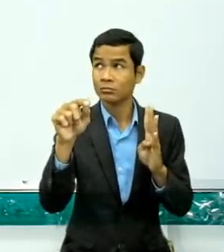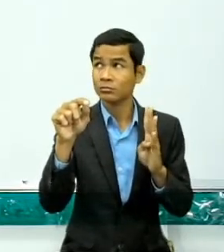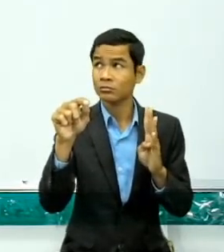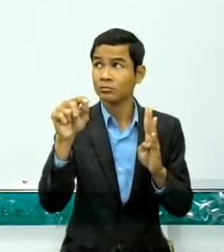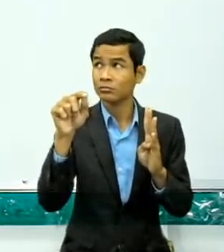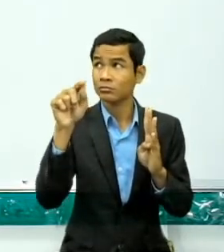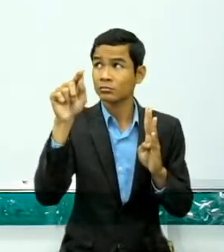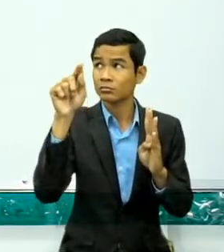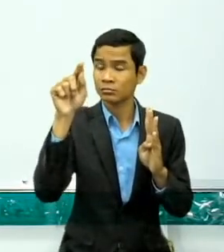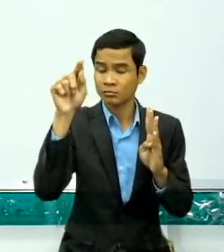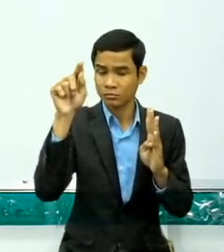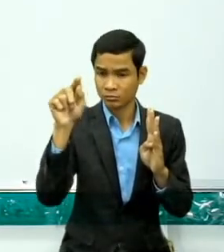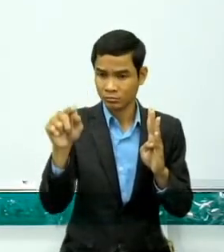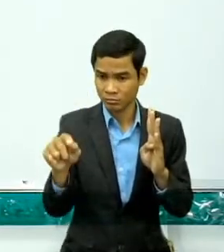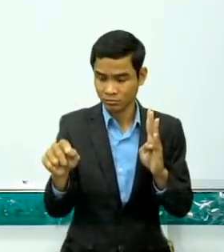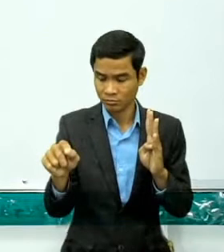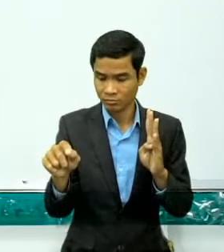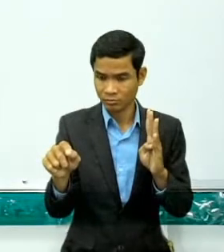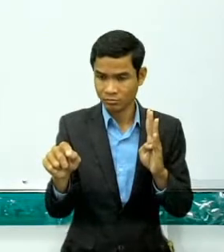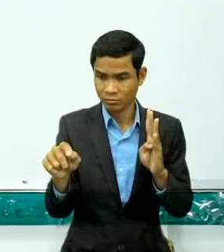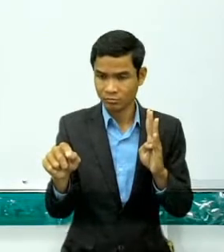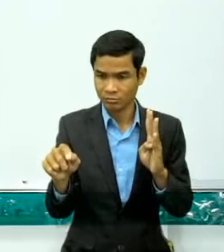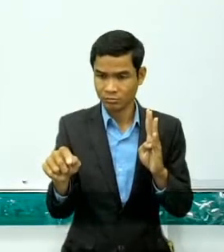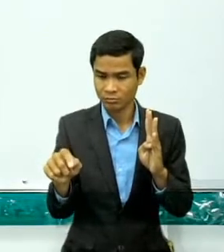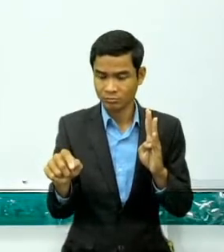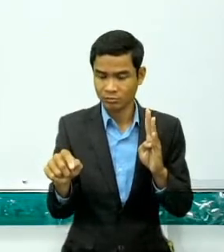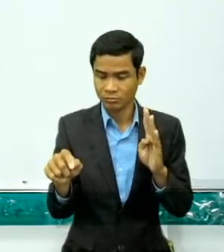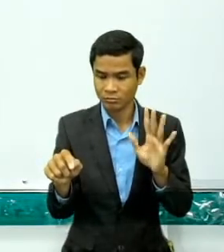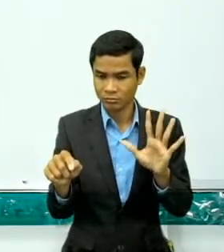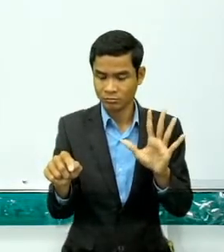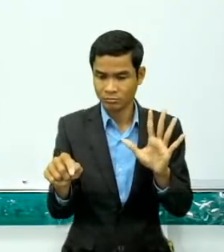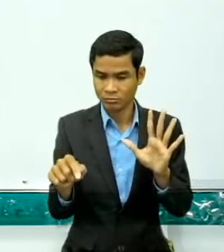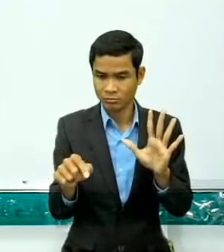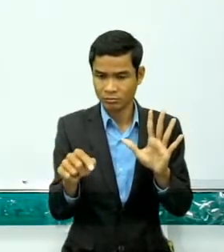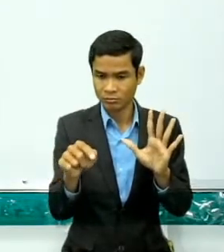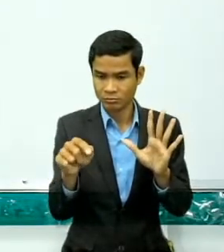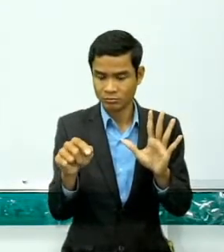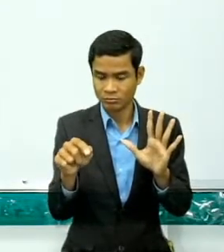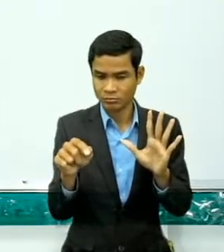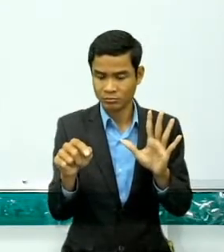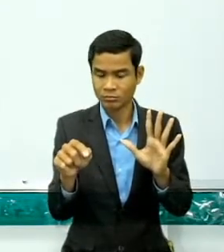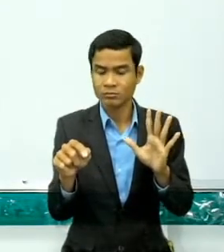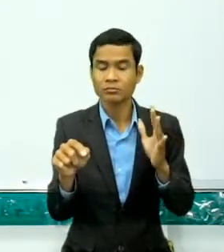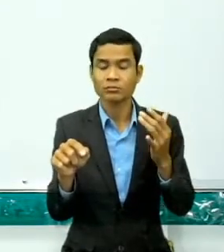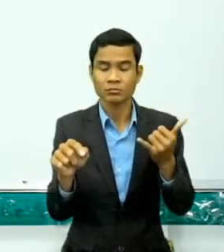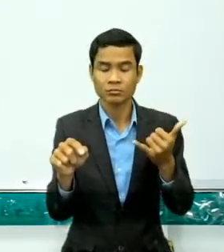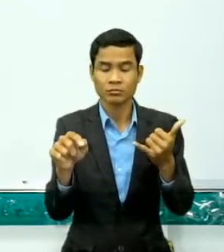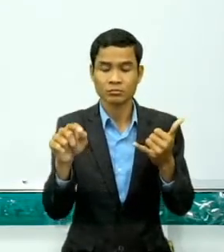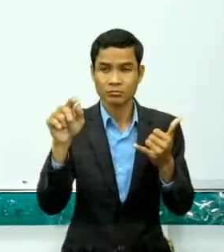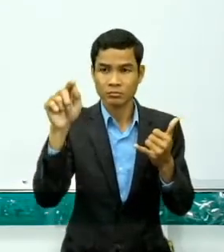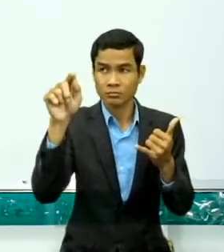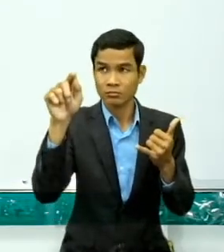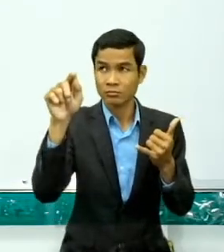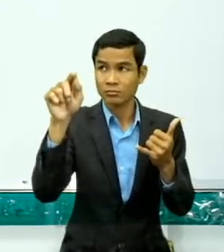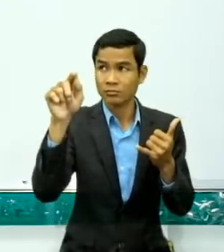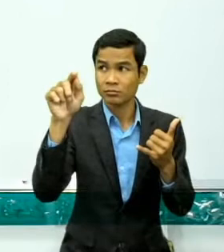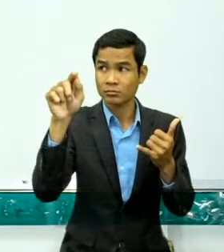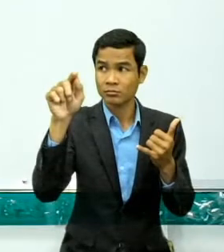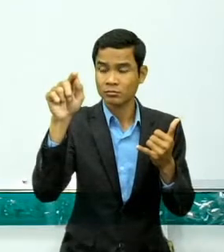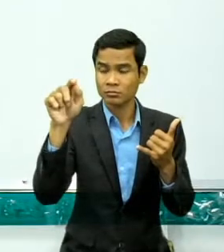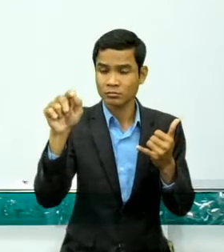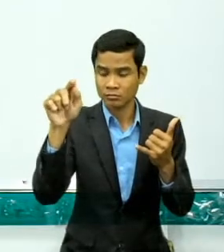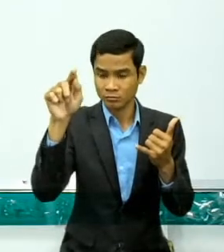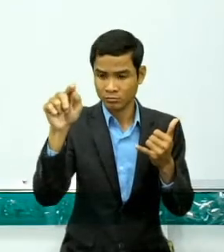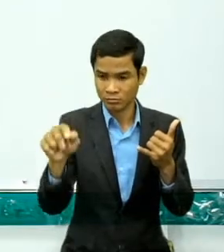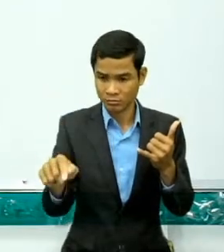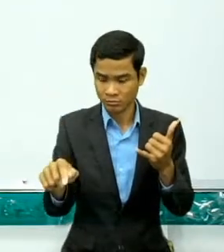បន្ទាត់ត្រង់ពីលើចុះក្រោម5កោងផ្ងា6បន្ទាត់ត្រង់ពីក្រោមឡើ